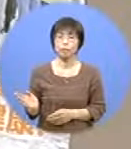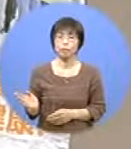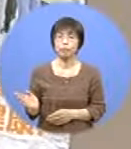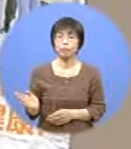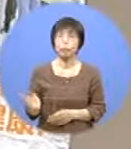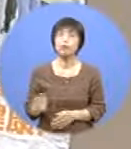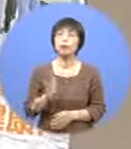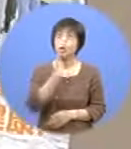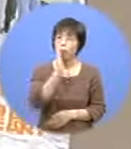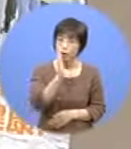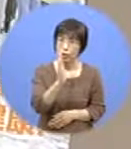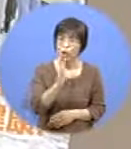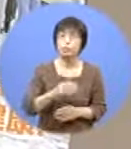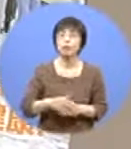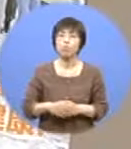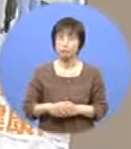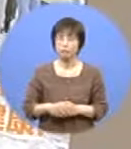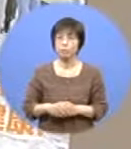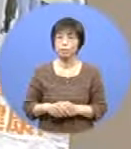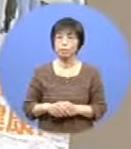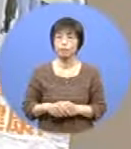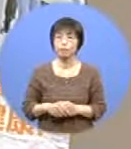073-423-9500 までお願いします。